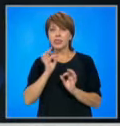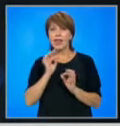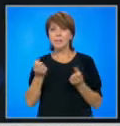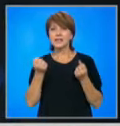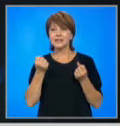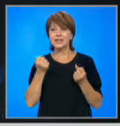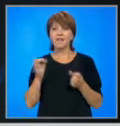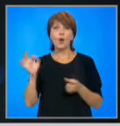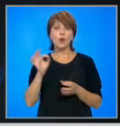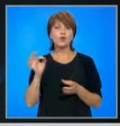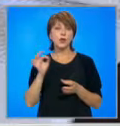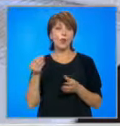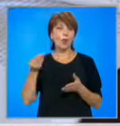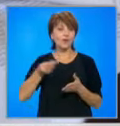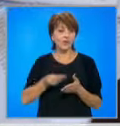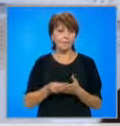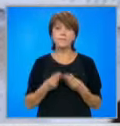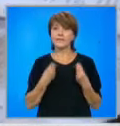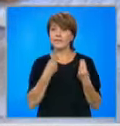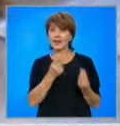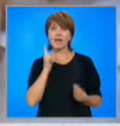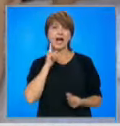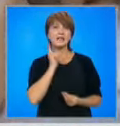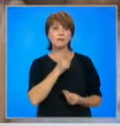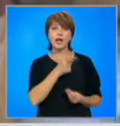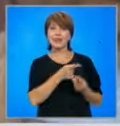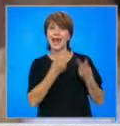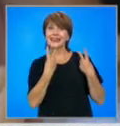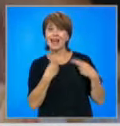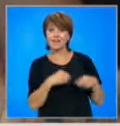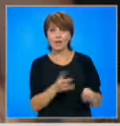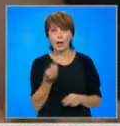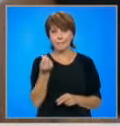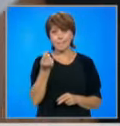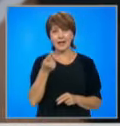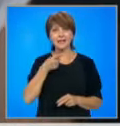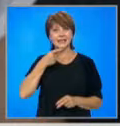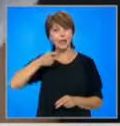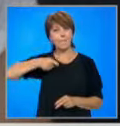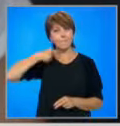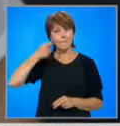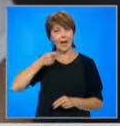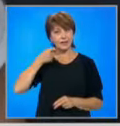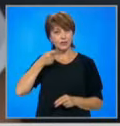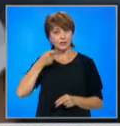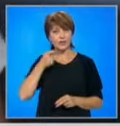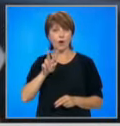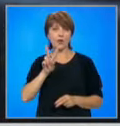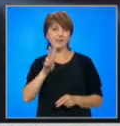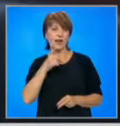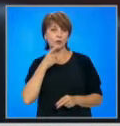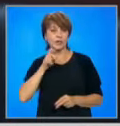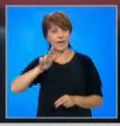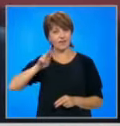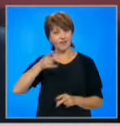Междувременно осигурителният институт издава разпореждане тя да върне обезщетението за майчинство, получено за период от 2 години и